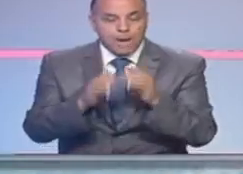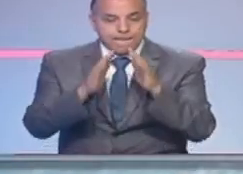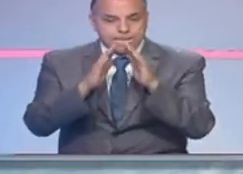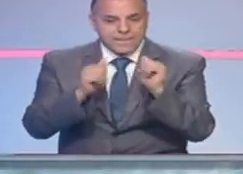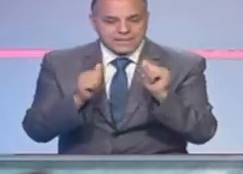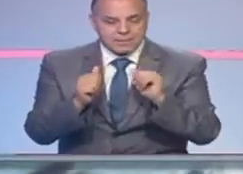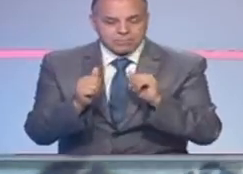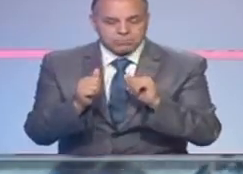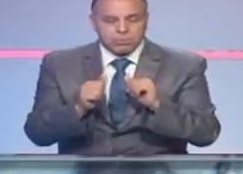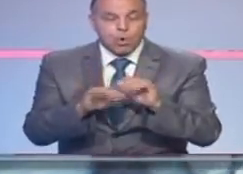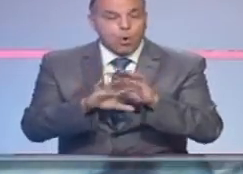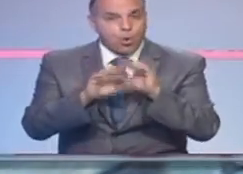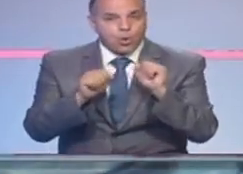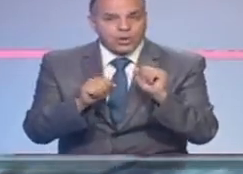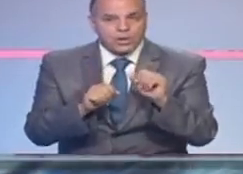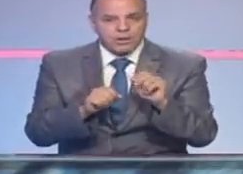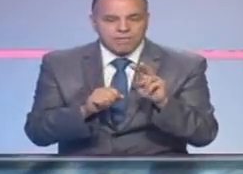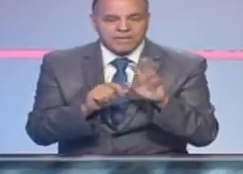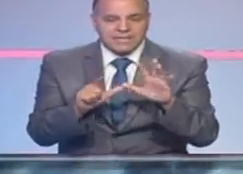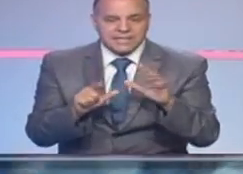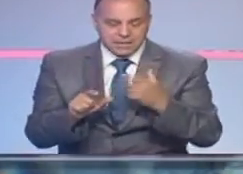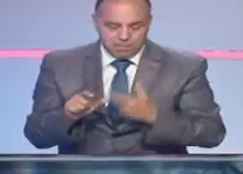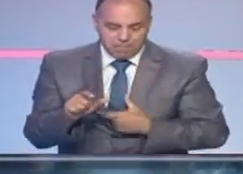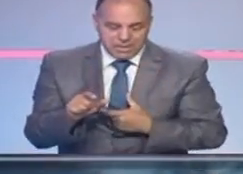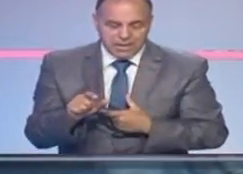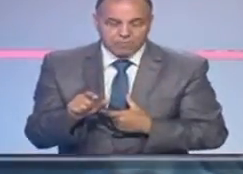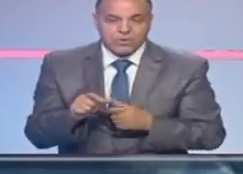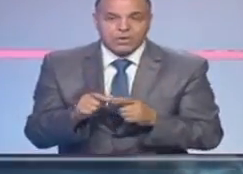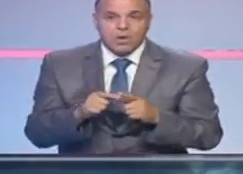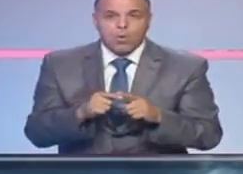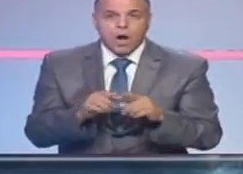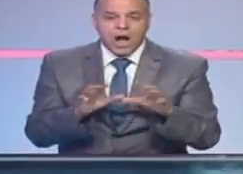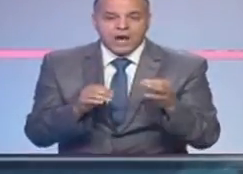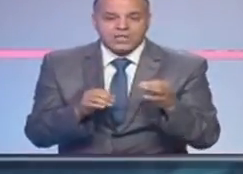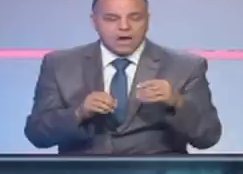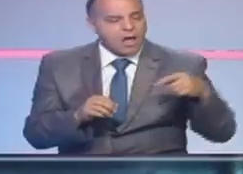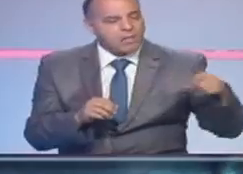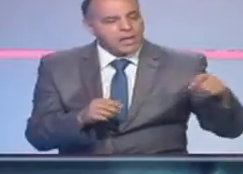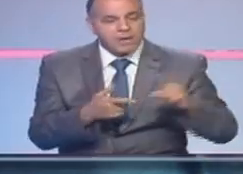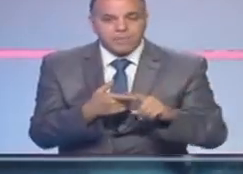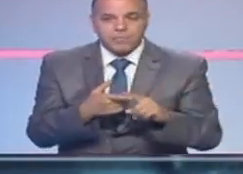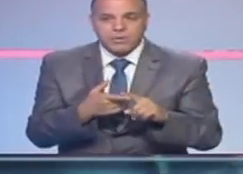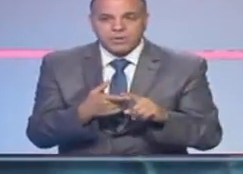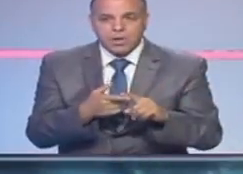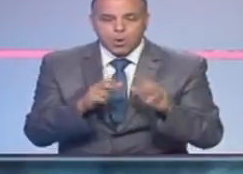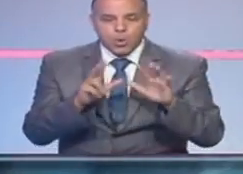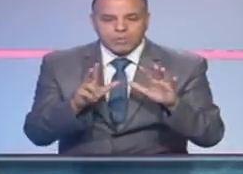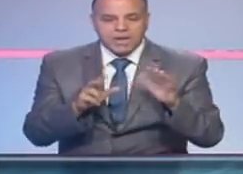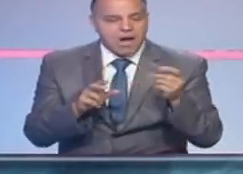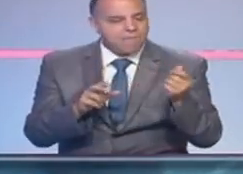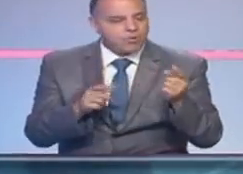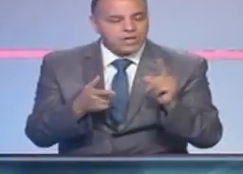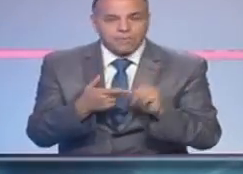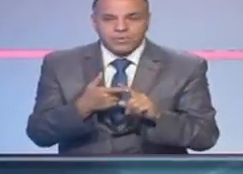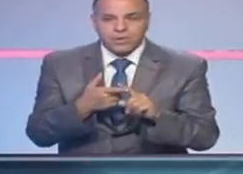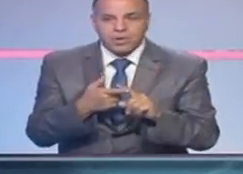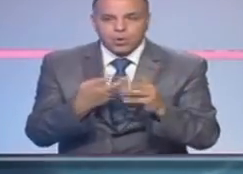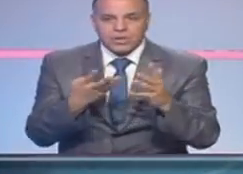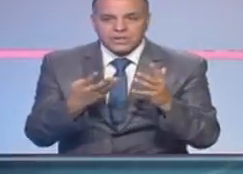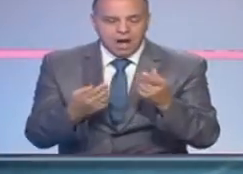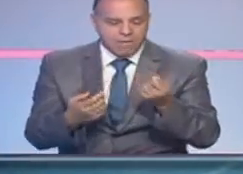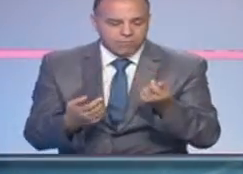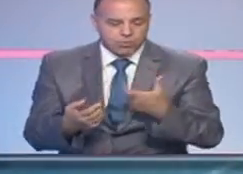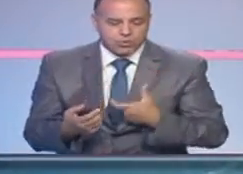الجدول العام بسبعه وعشرين ميداليه وبعشره ذهبيات وثمانيه وتسعين